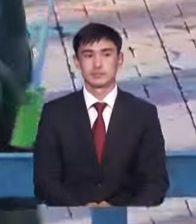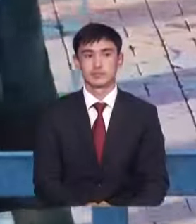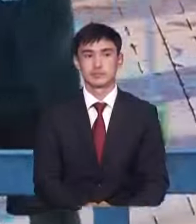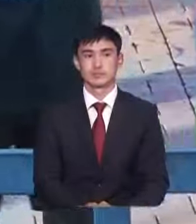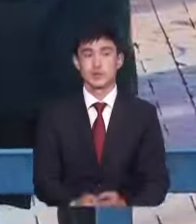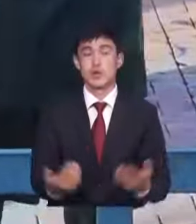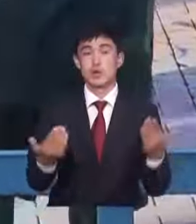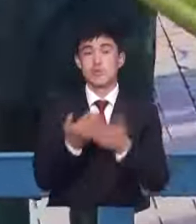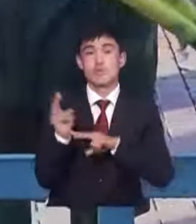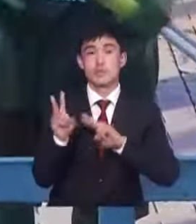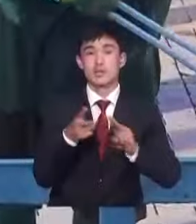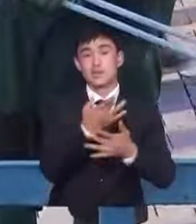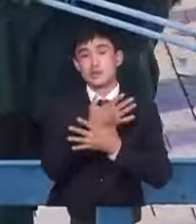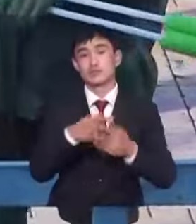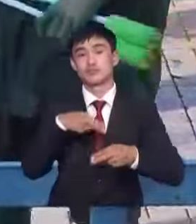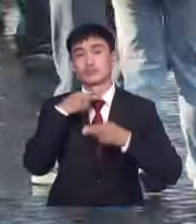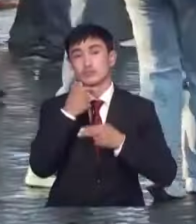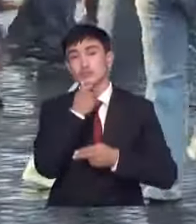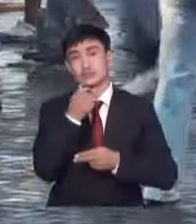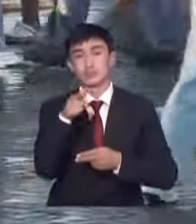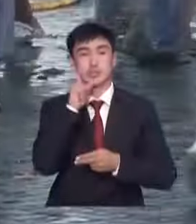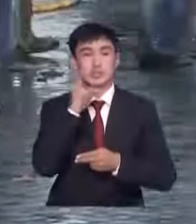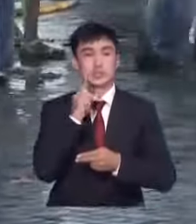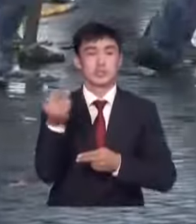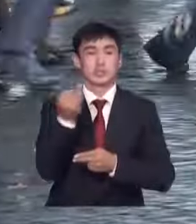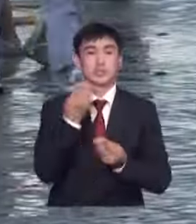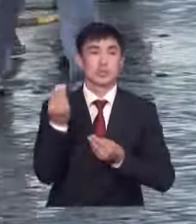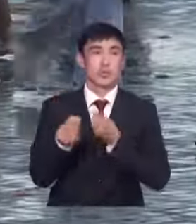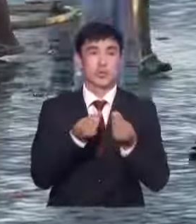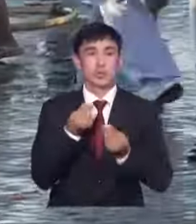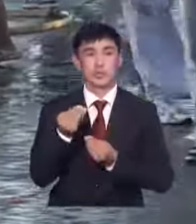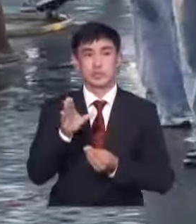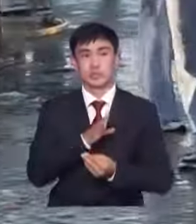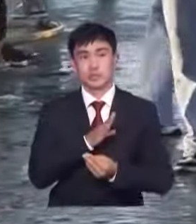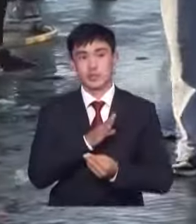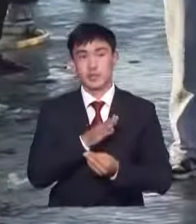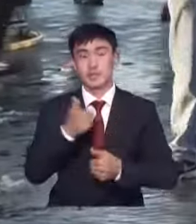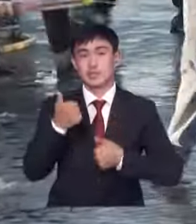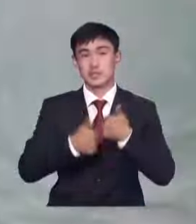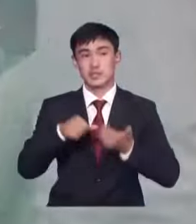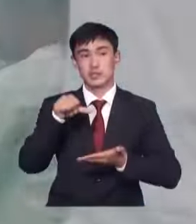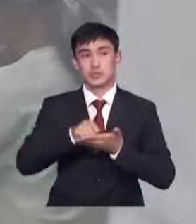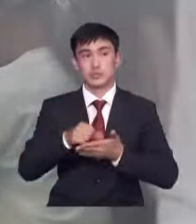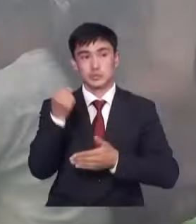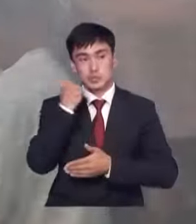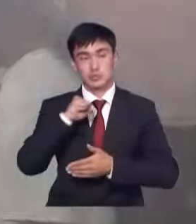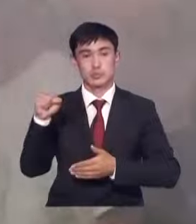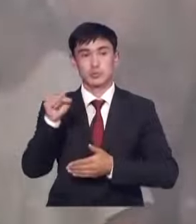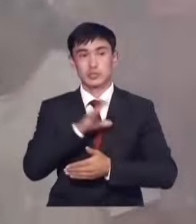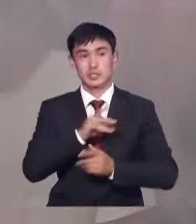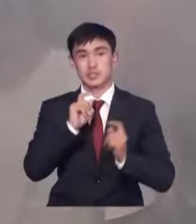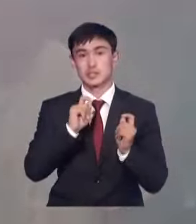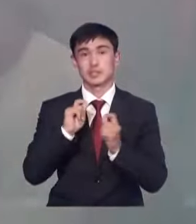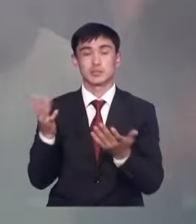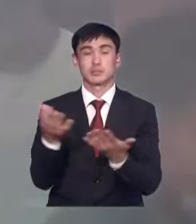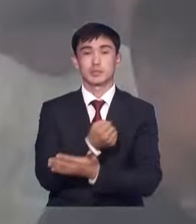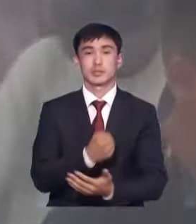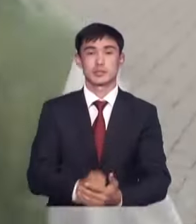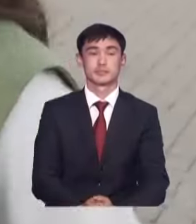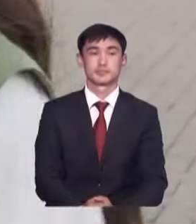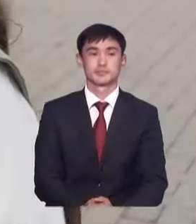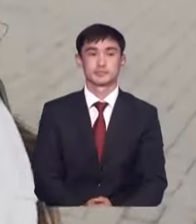Заманауи билердің сан түріне куә болған жас буынды қызықты ойындар да күтіп тұрды. Сайысқа түсіп, жеңімпаз болғандар сыйлықтармен